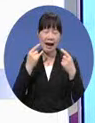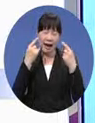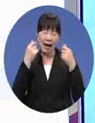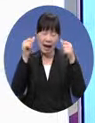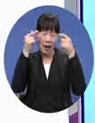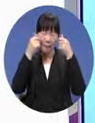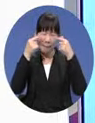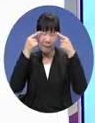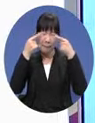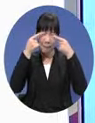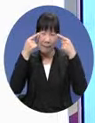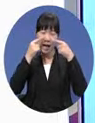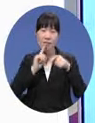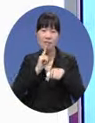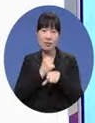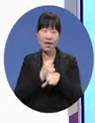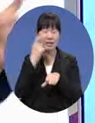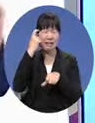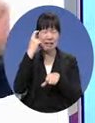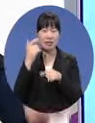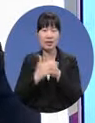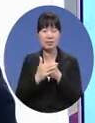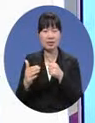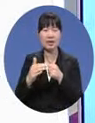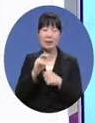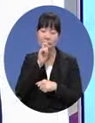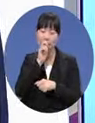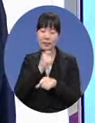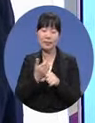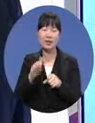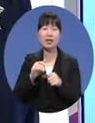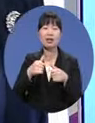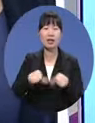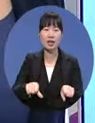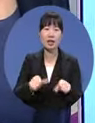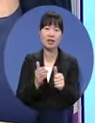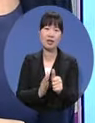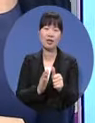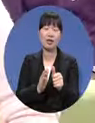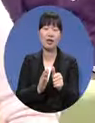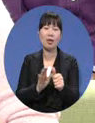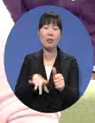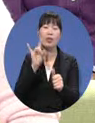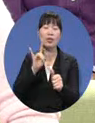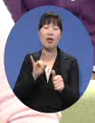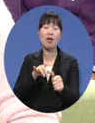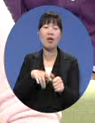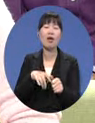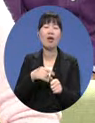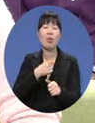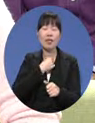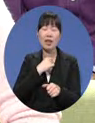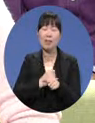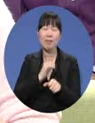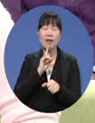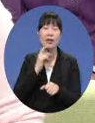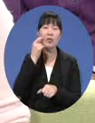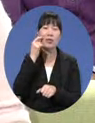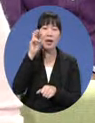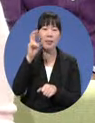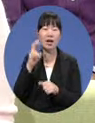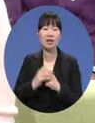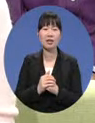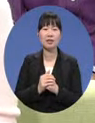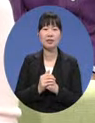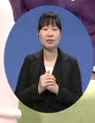들을까봐. 그렇죠. 네. 그치. 그걸 깨지 않으면 한 발도 못 나가서요. 절대로 못 나가서요. 그러니까 하고 싶을 때도 날